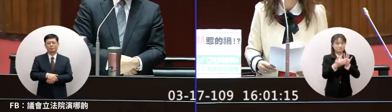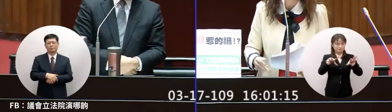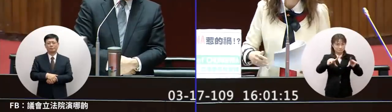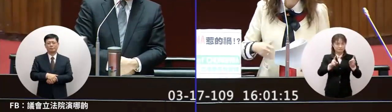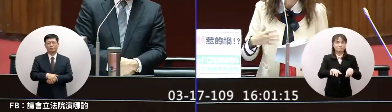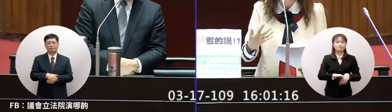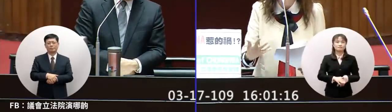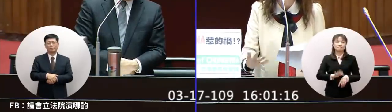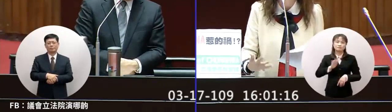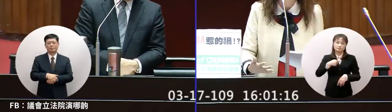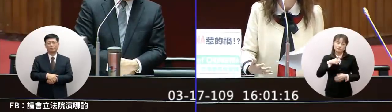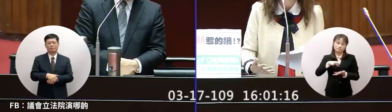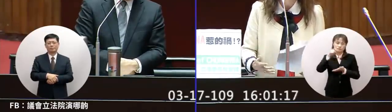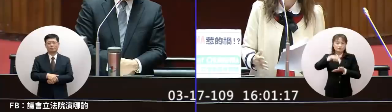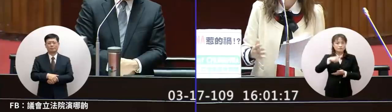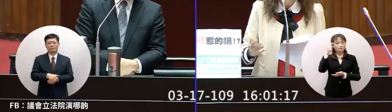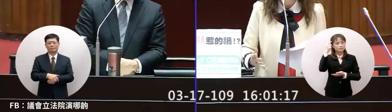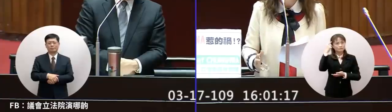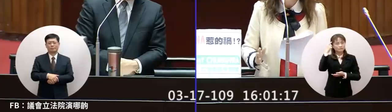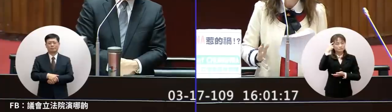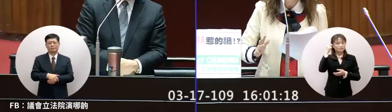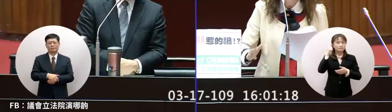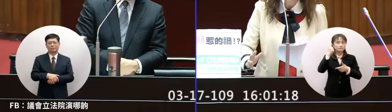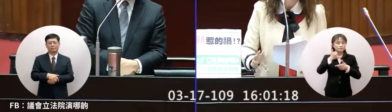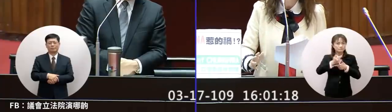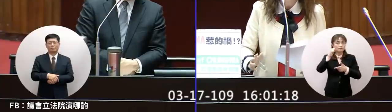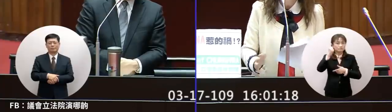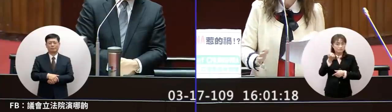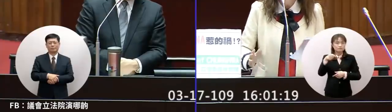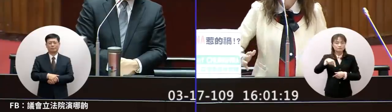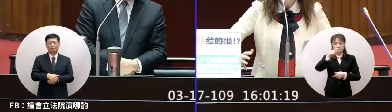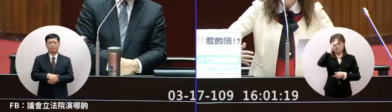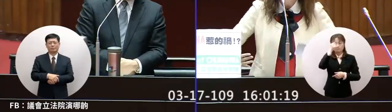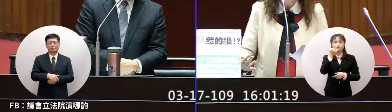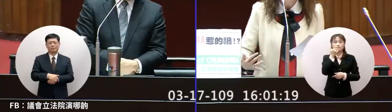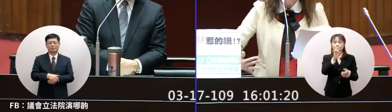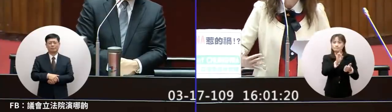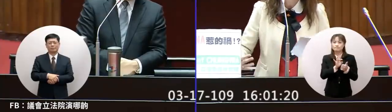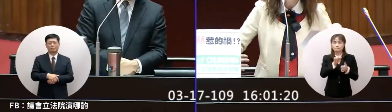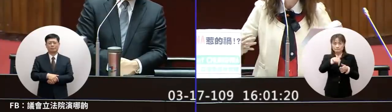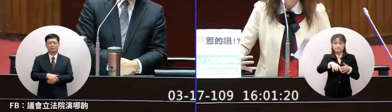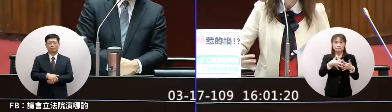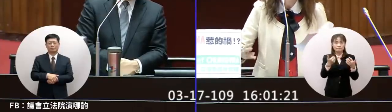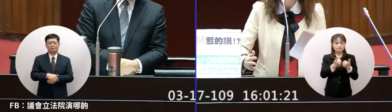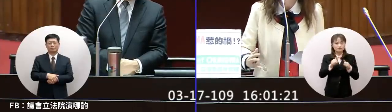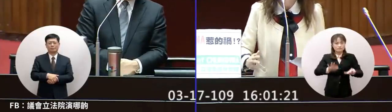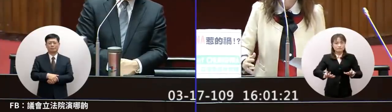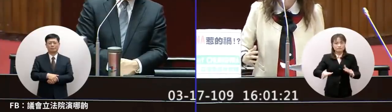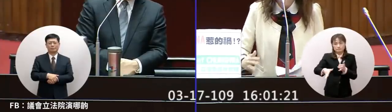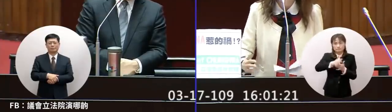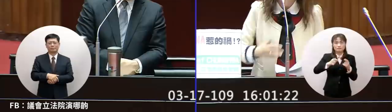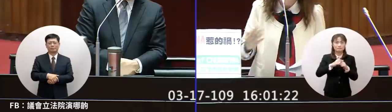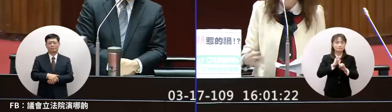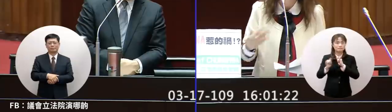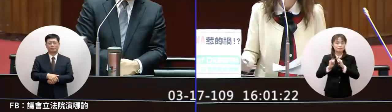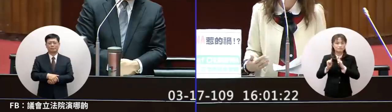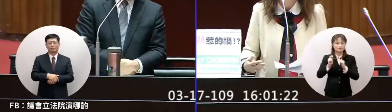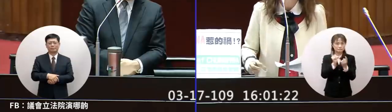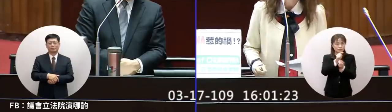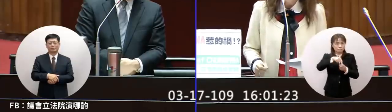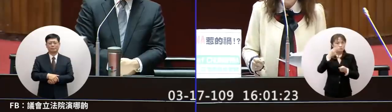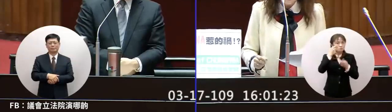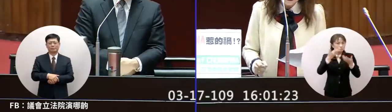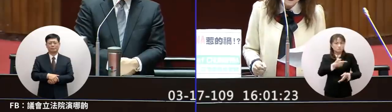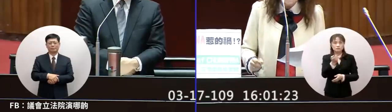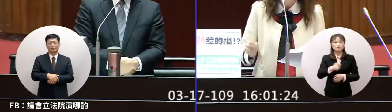总是本身安尼提这个意见，嘛是想讲，会当趁这个时阵，咱因为咱今仔全国人民对这个代志，人心是相有共